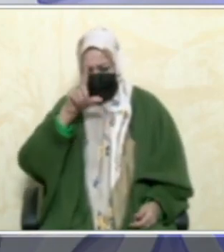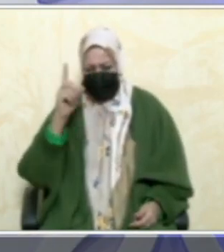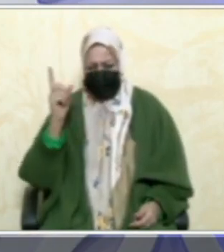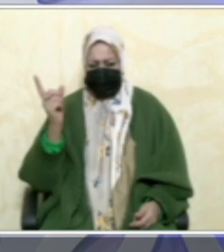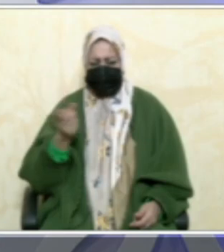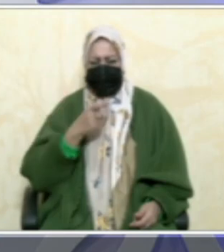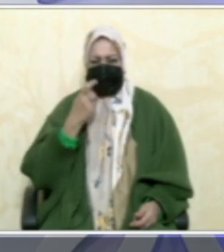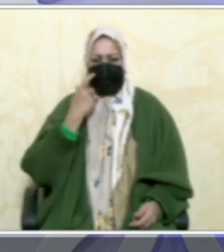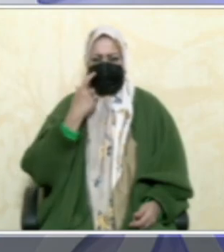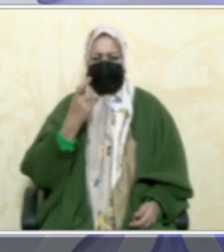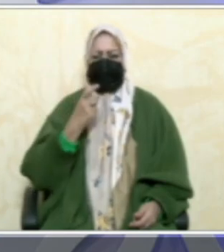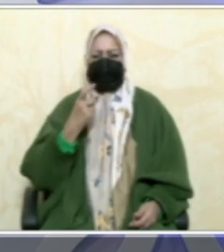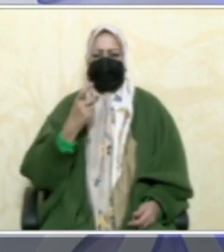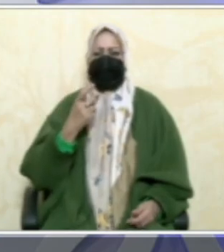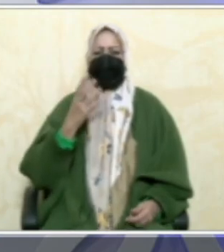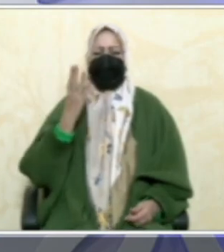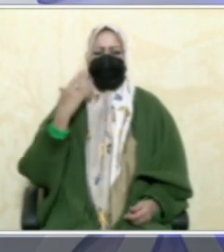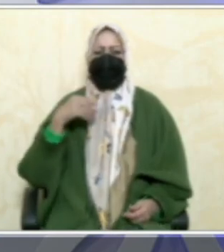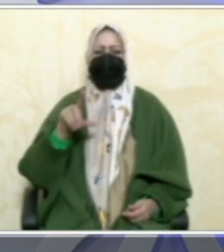من المفسدين،